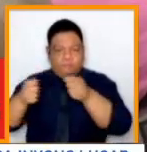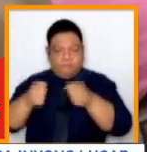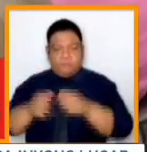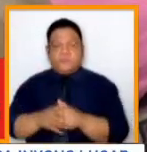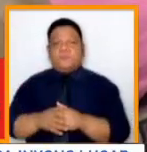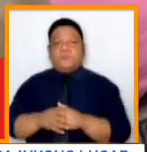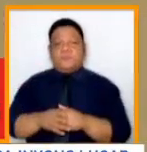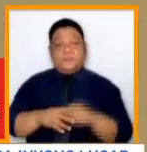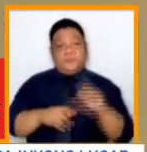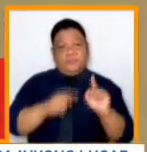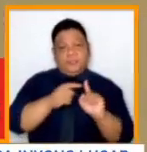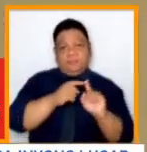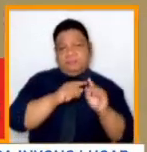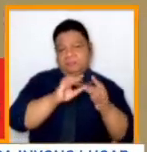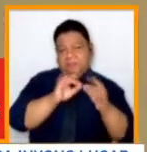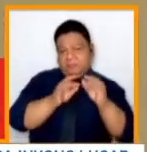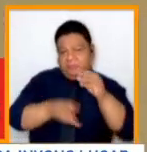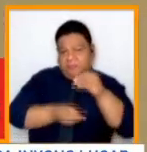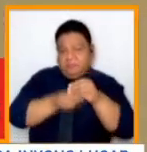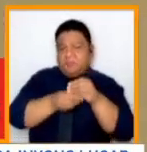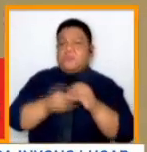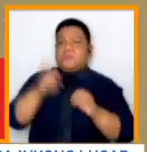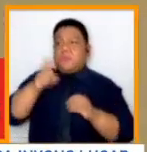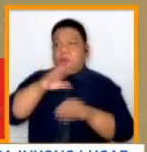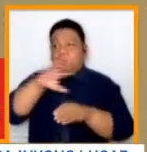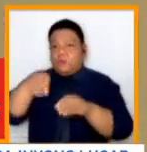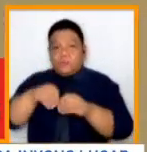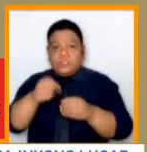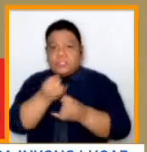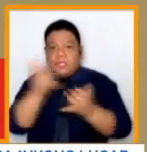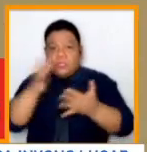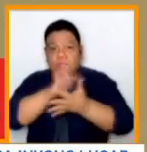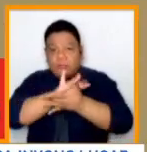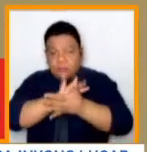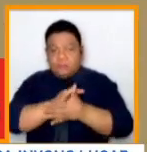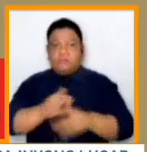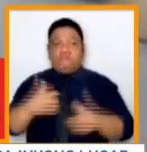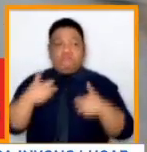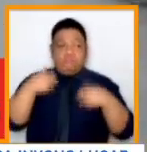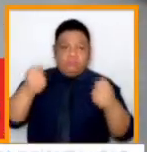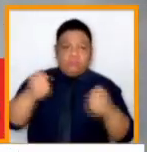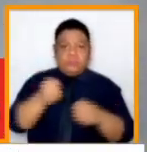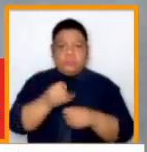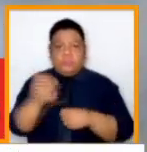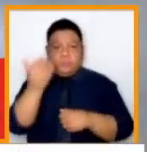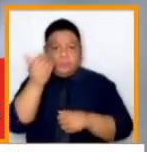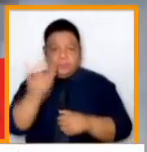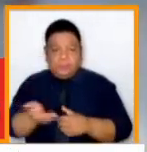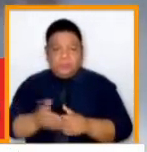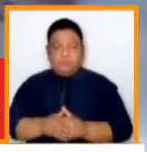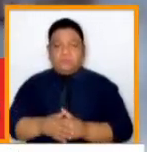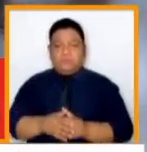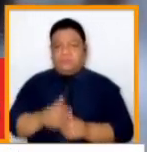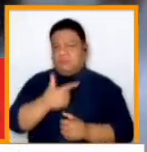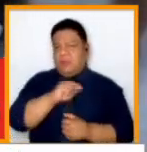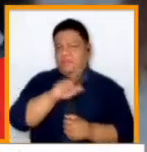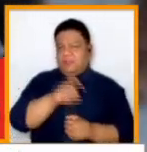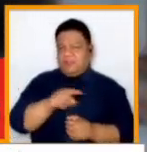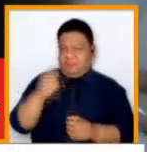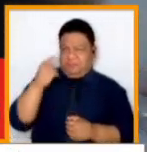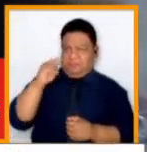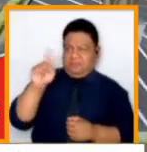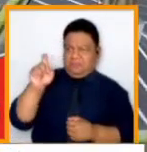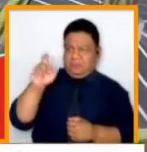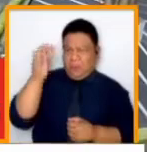sa basihan ng COVID cases, recoveries at deaths. Kinwestiyon din ni Galvez kung bakit 53 bansa lang ang kasama sa report